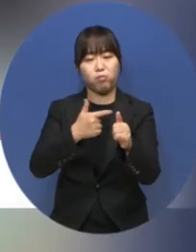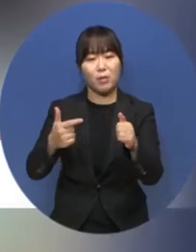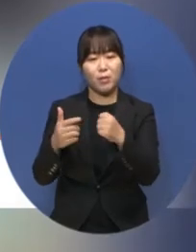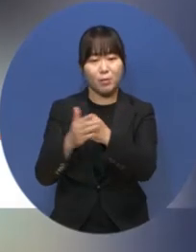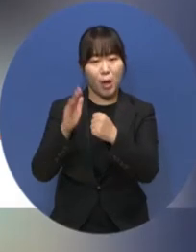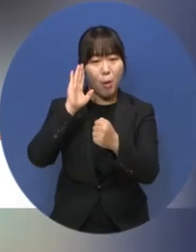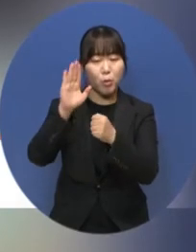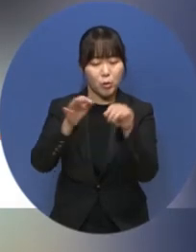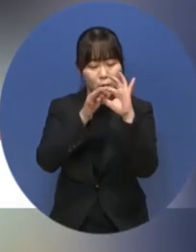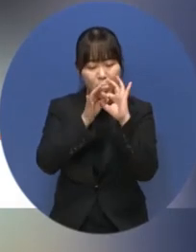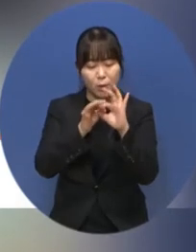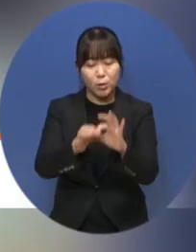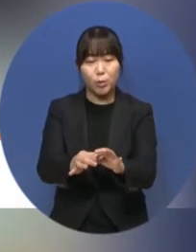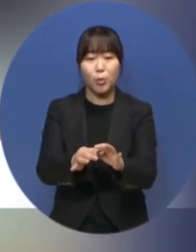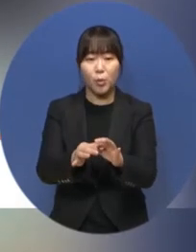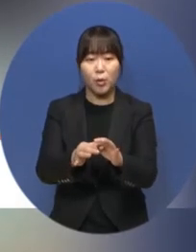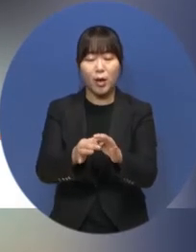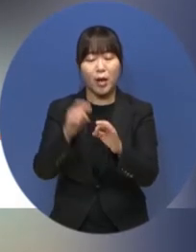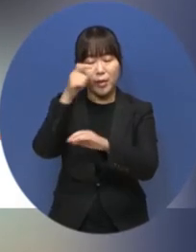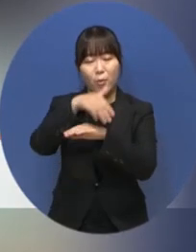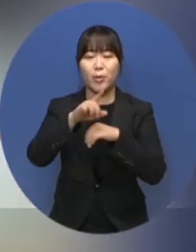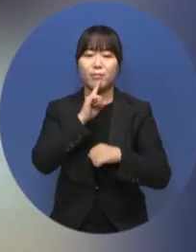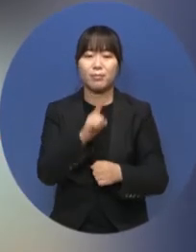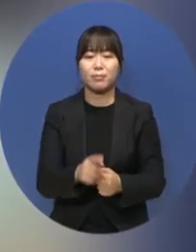앞으로도 지속적으로 진행할 예정이라고 밝혔습니다